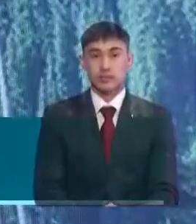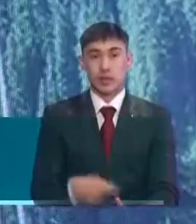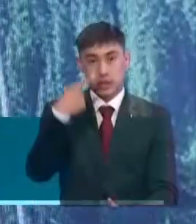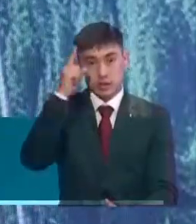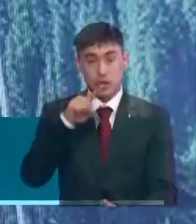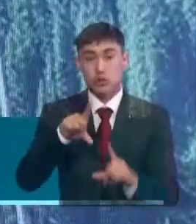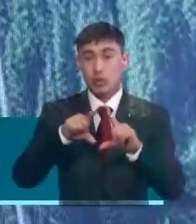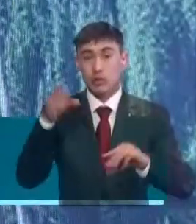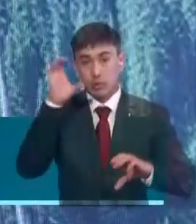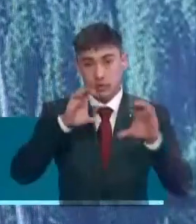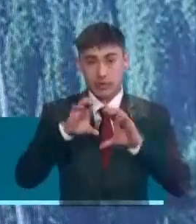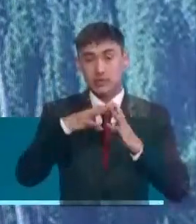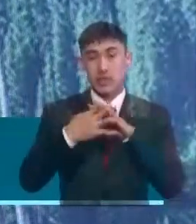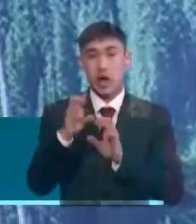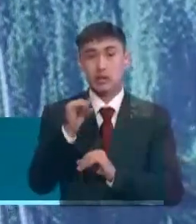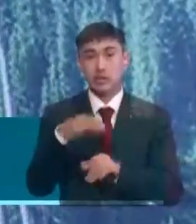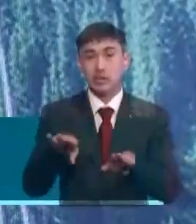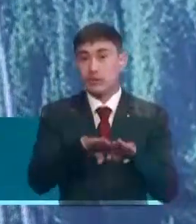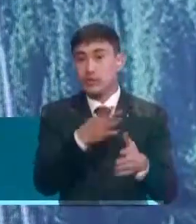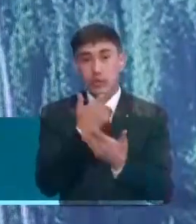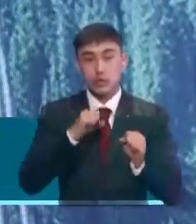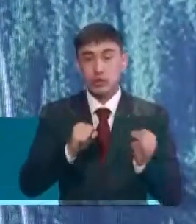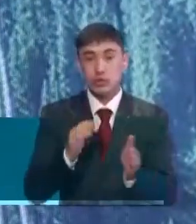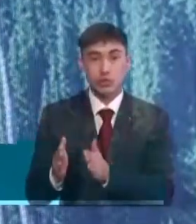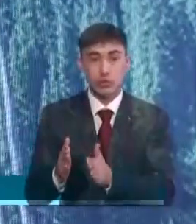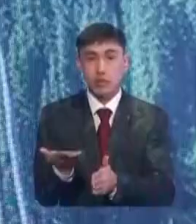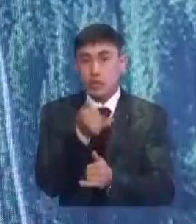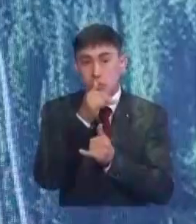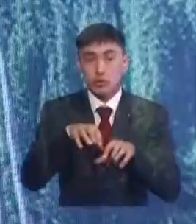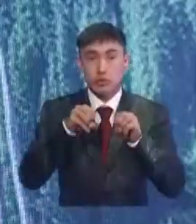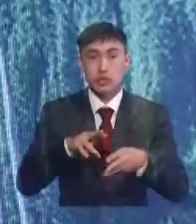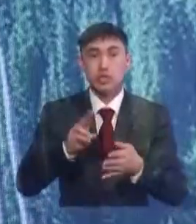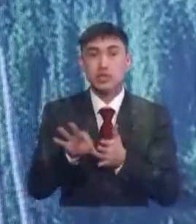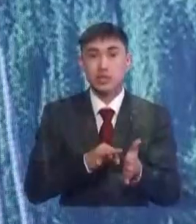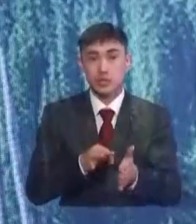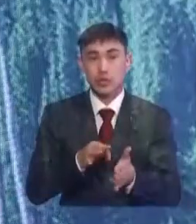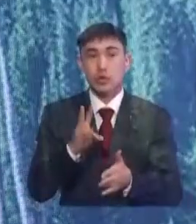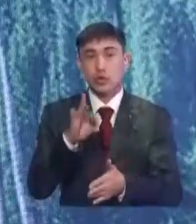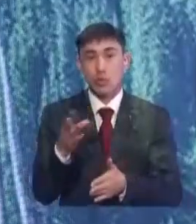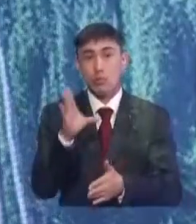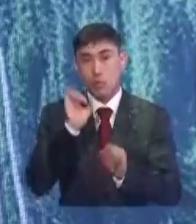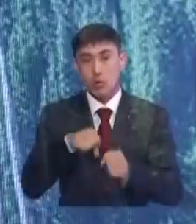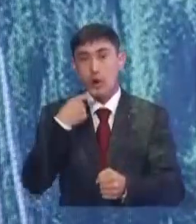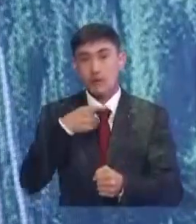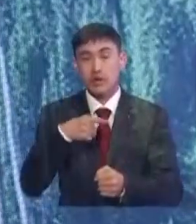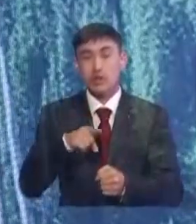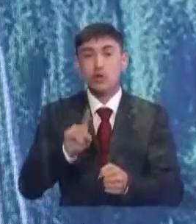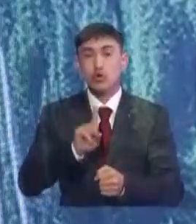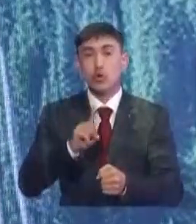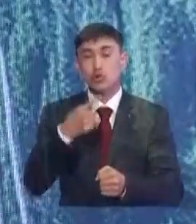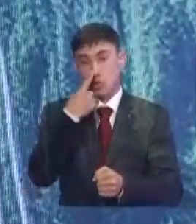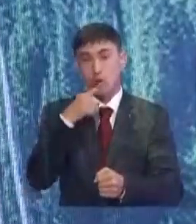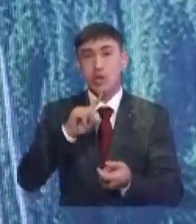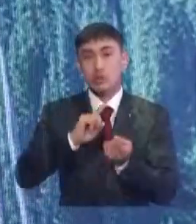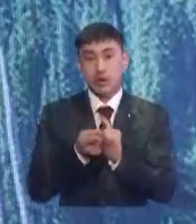Знаю, что объекты образования села Аксай не соответствуют стандартам. Мы не можем решить это сразу. Однако могу с уверенностью вам заявить, что скоро